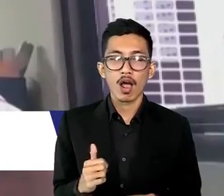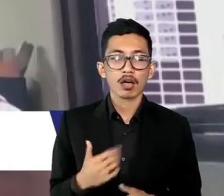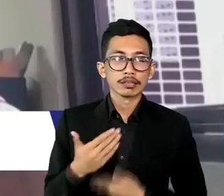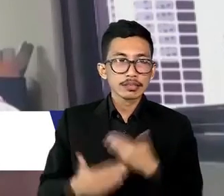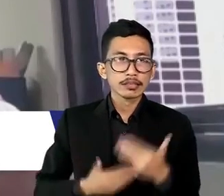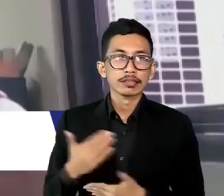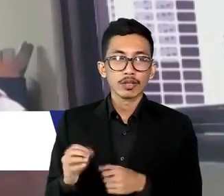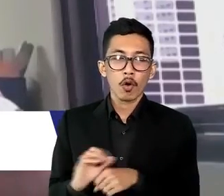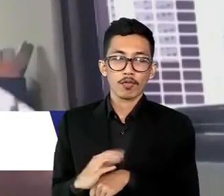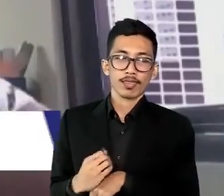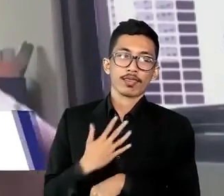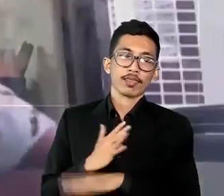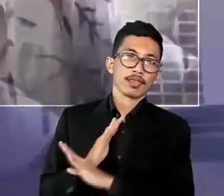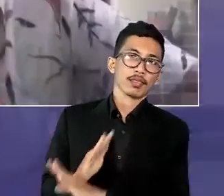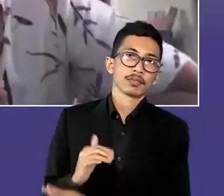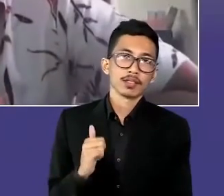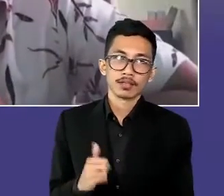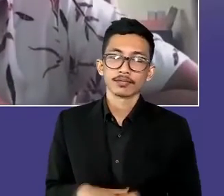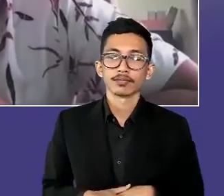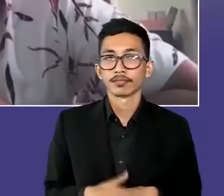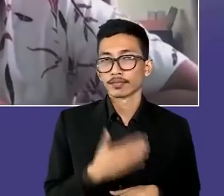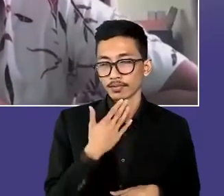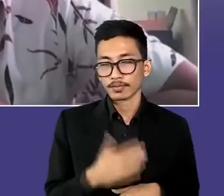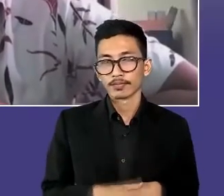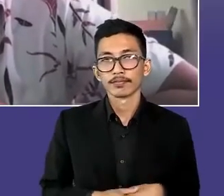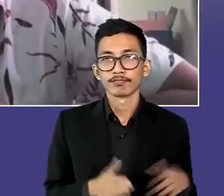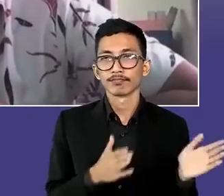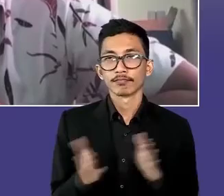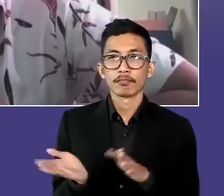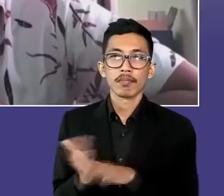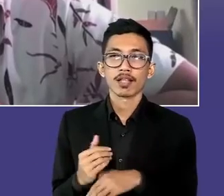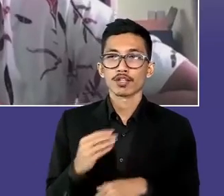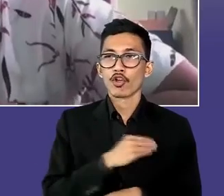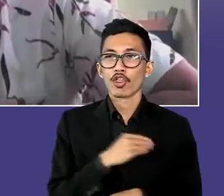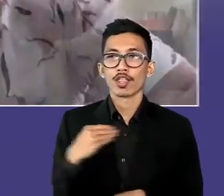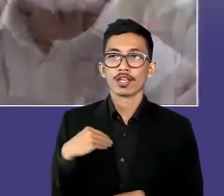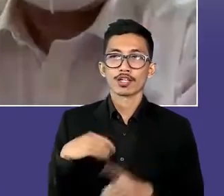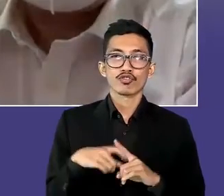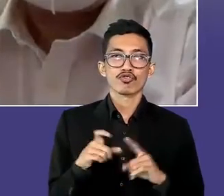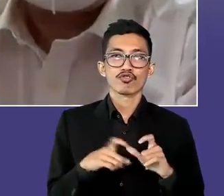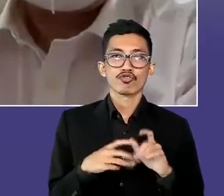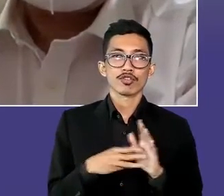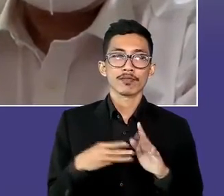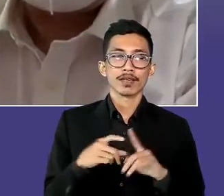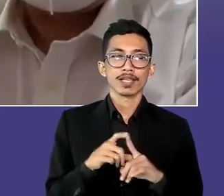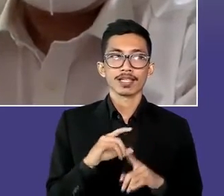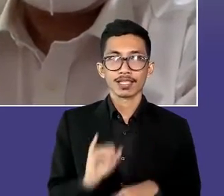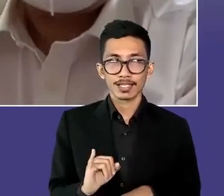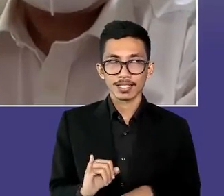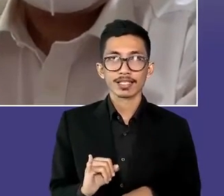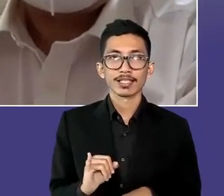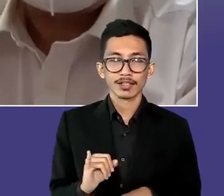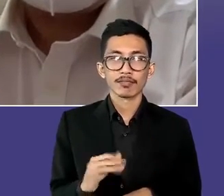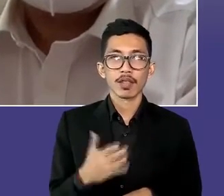segera terbebas dari COVID. Seperti itu, Pak. Baik, terima kasih Pak Arief. Saya kembali ke Dr. Kusmedi, ini menanyakan jika kita prediksi